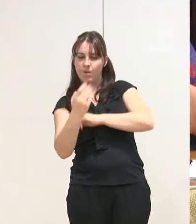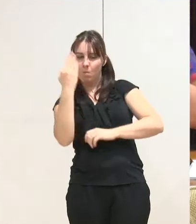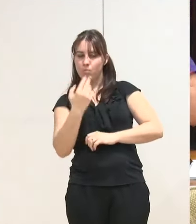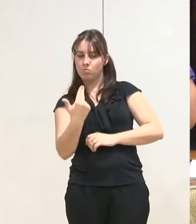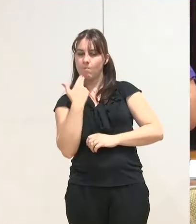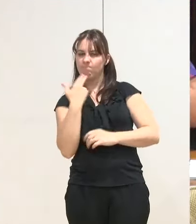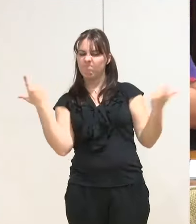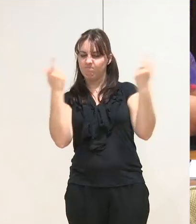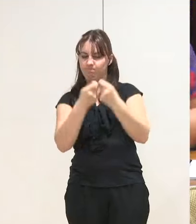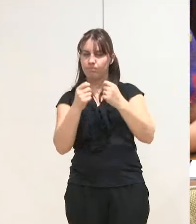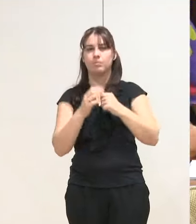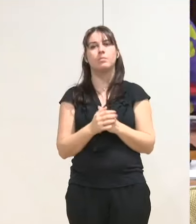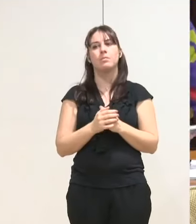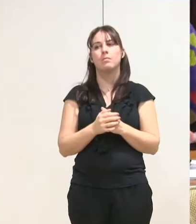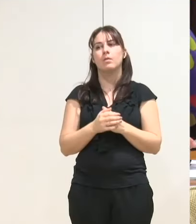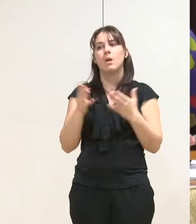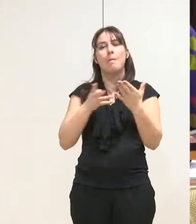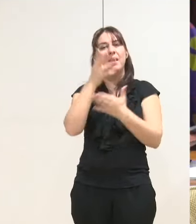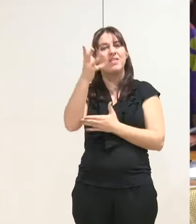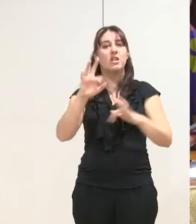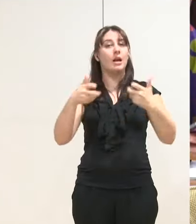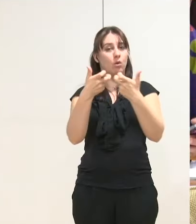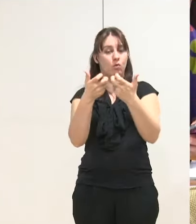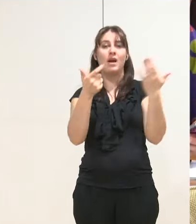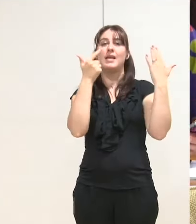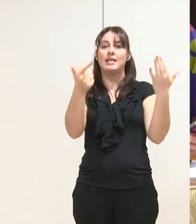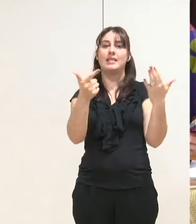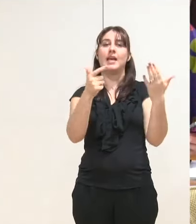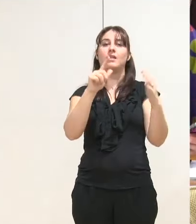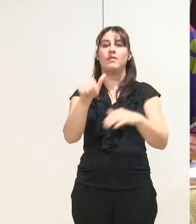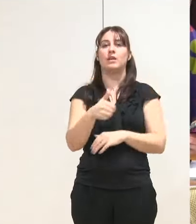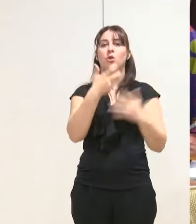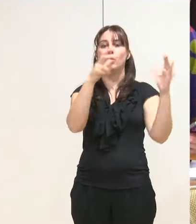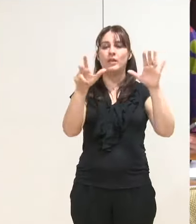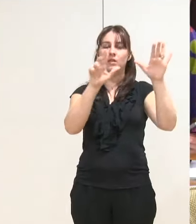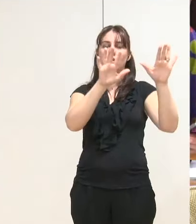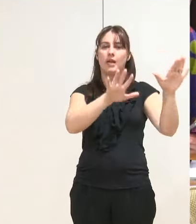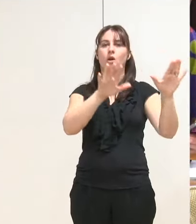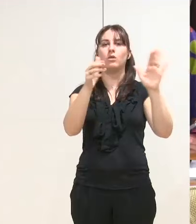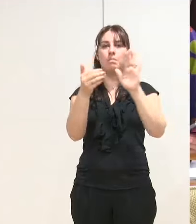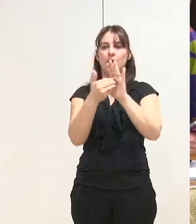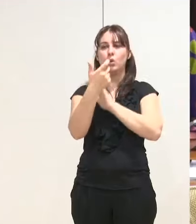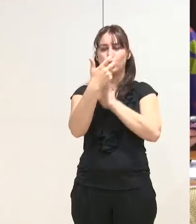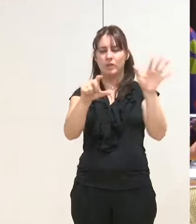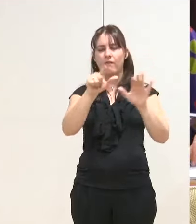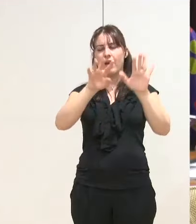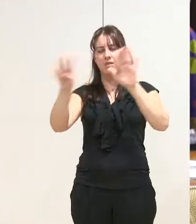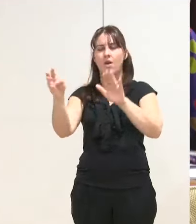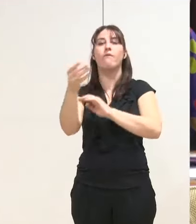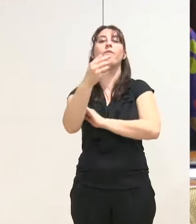l'estimation définitive prévisionnel du coût des travaux est de 7758229 € 20